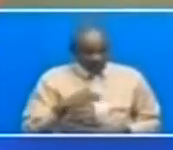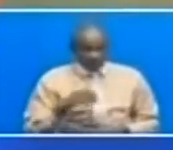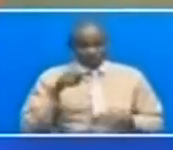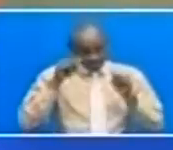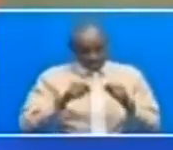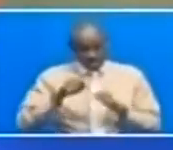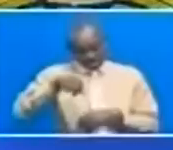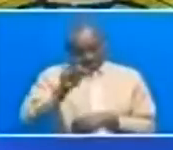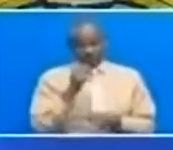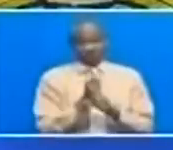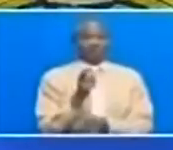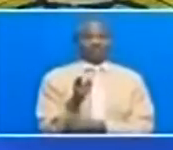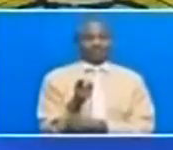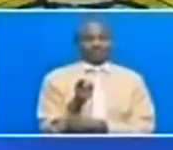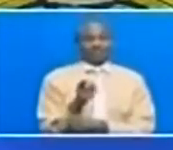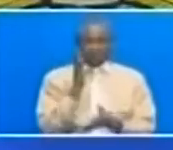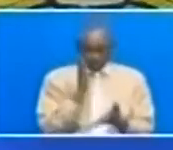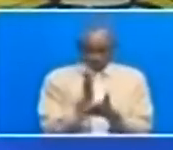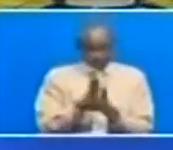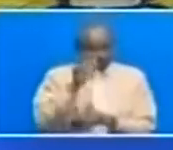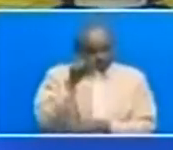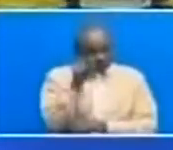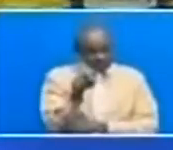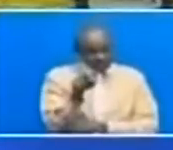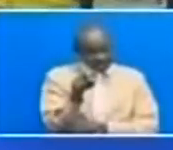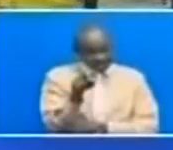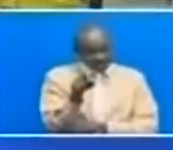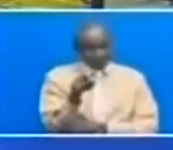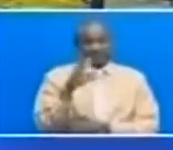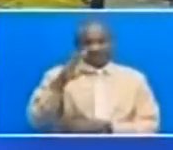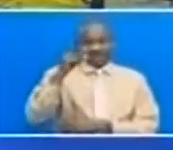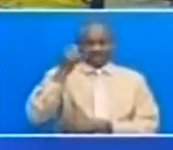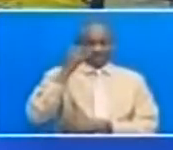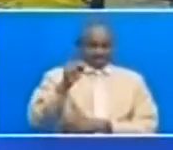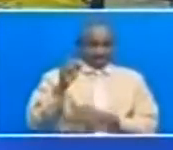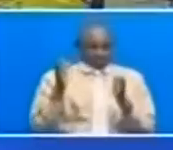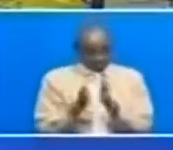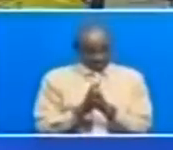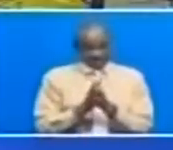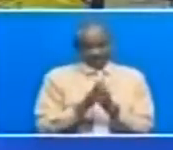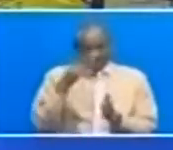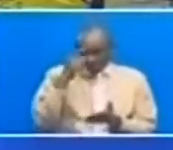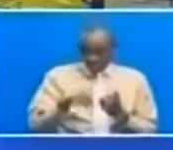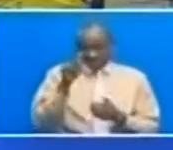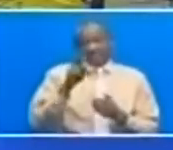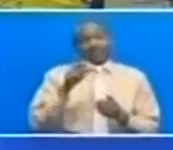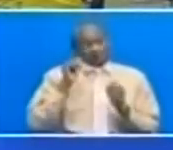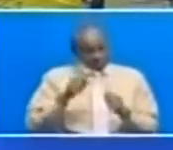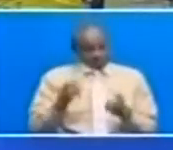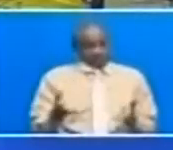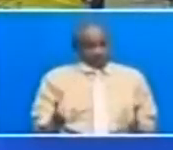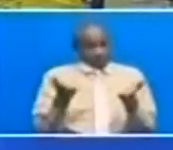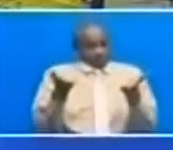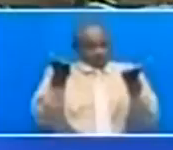enable their well-being. Bila shaka kutokana na uhusiano na Chris Froome, kawengi wanatumai kwamba mchezo huu utazidi